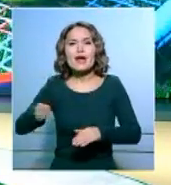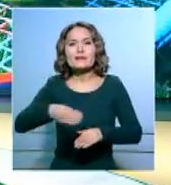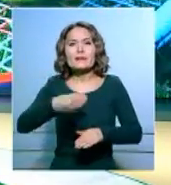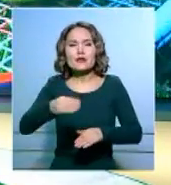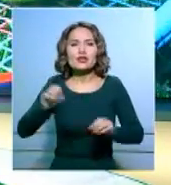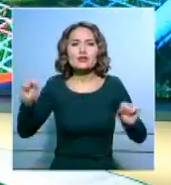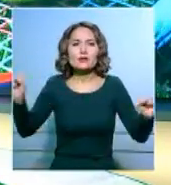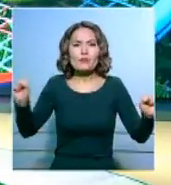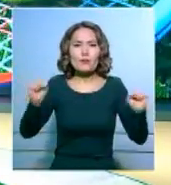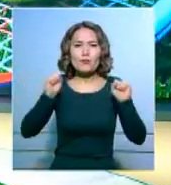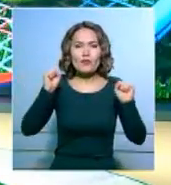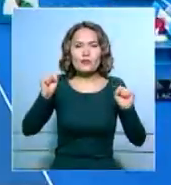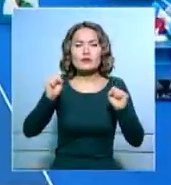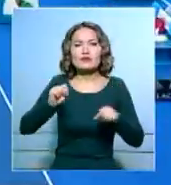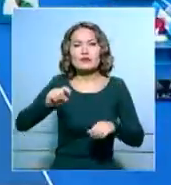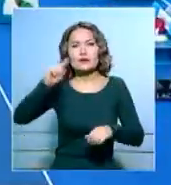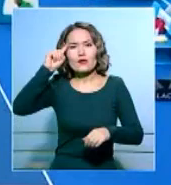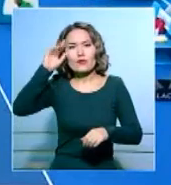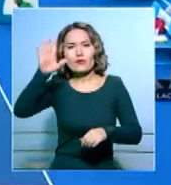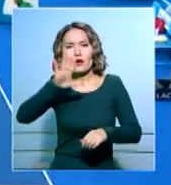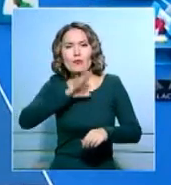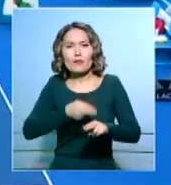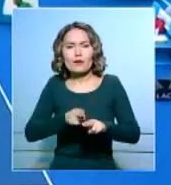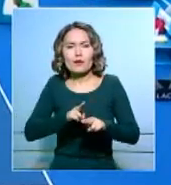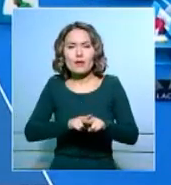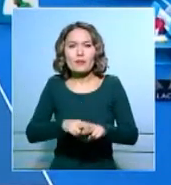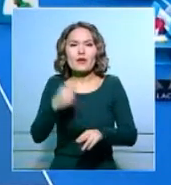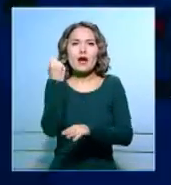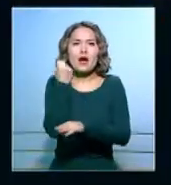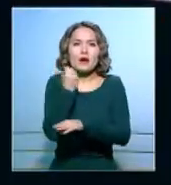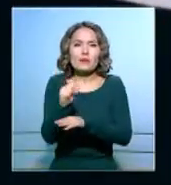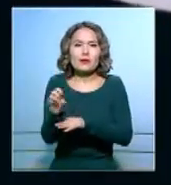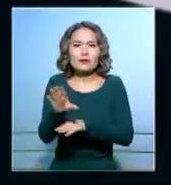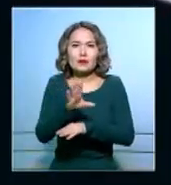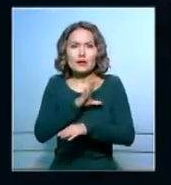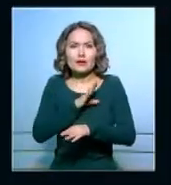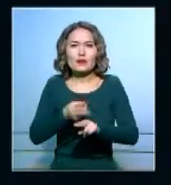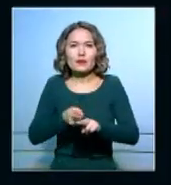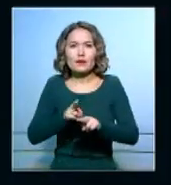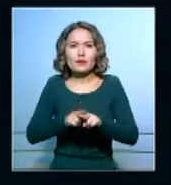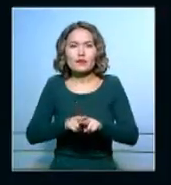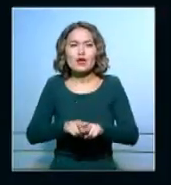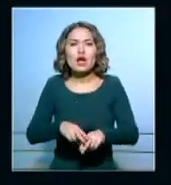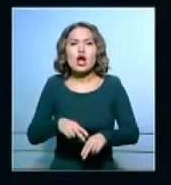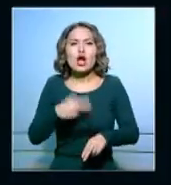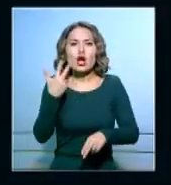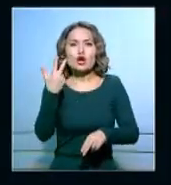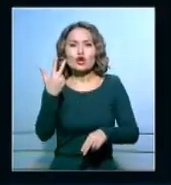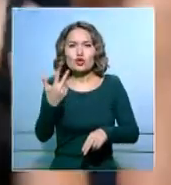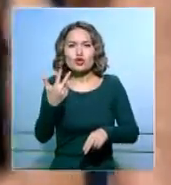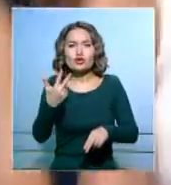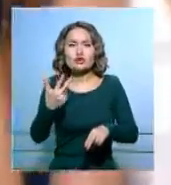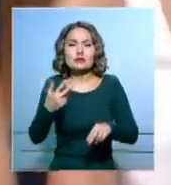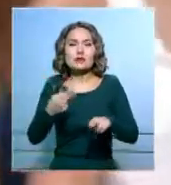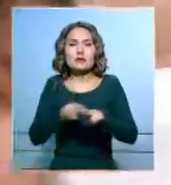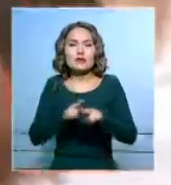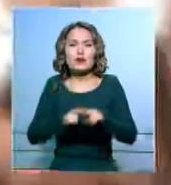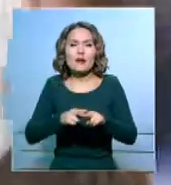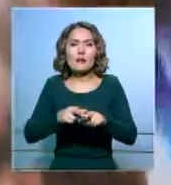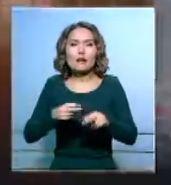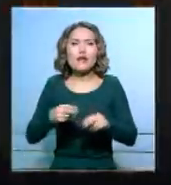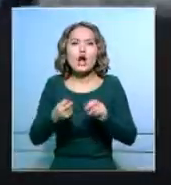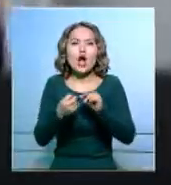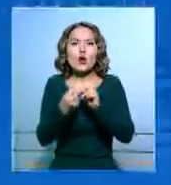Мұнда жағдай жерлесіміздің Австралия ашық чемпионатындағы жетістігінен кейін мүмкін болды. Яғни Путинцева үшінші айналымға дейін жетіп, әлемдік